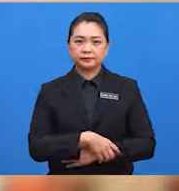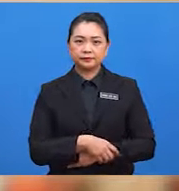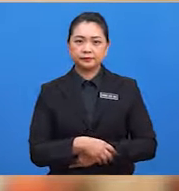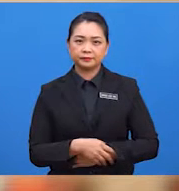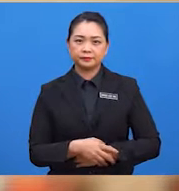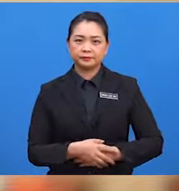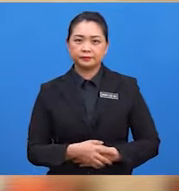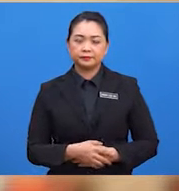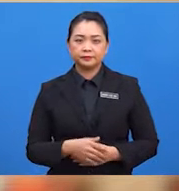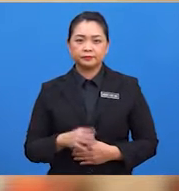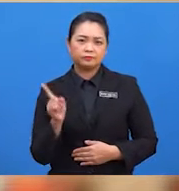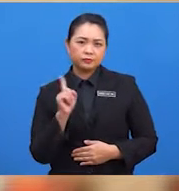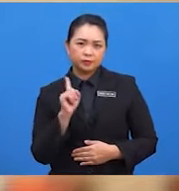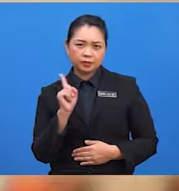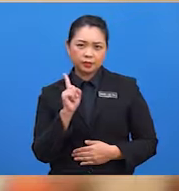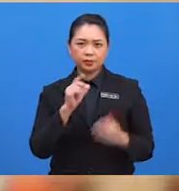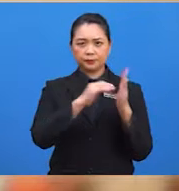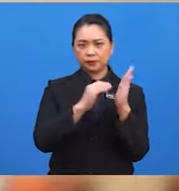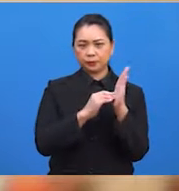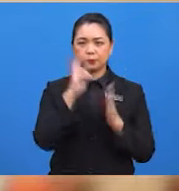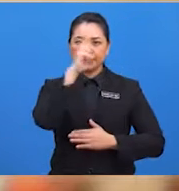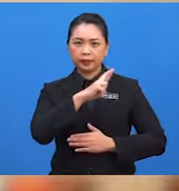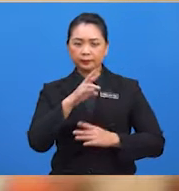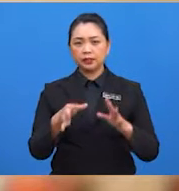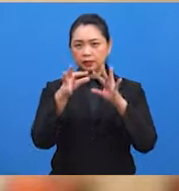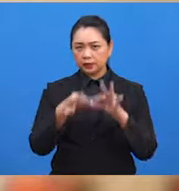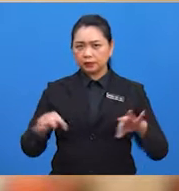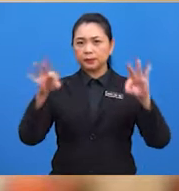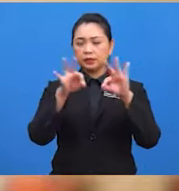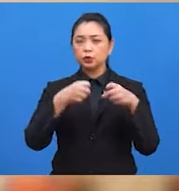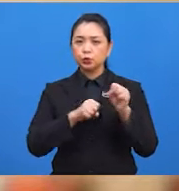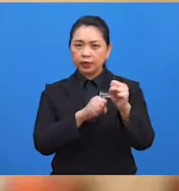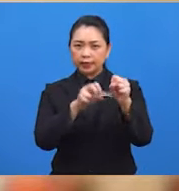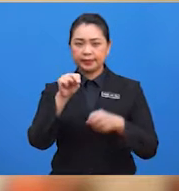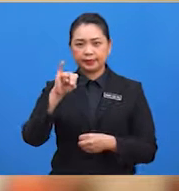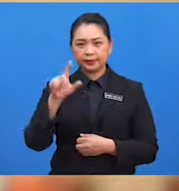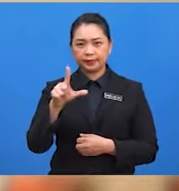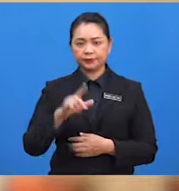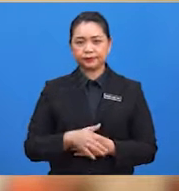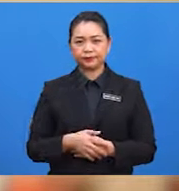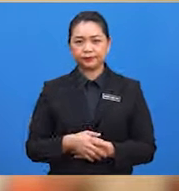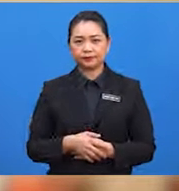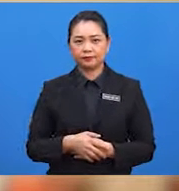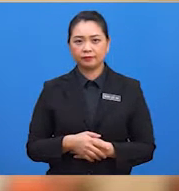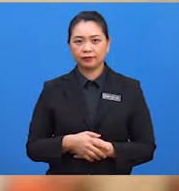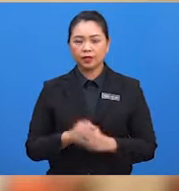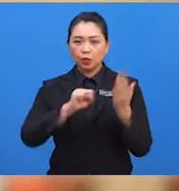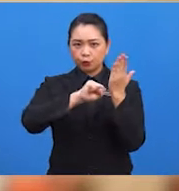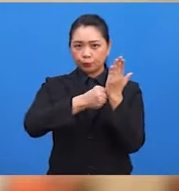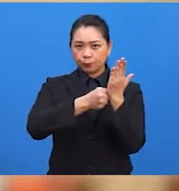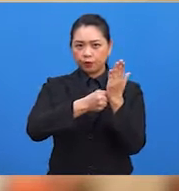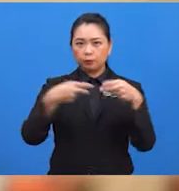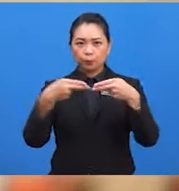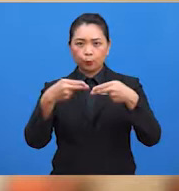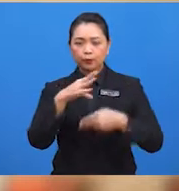subur. Manakah antara berikut merupakan kepentingan Sungai Nil? A. Sumber perhubungan